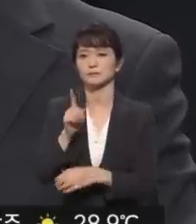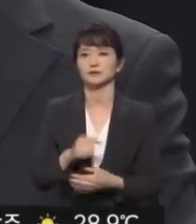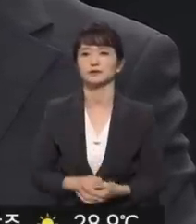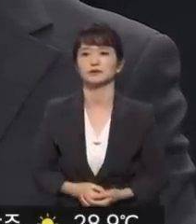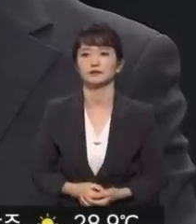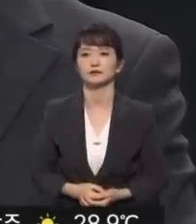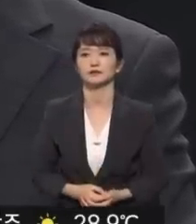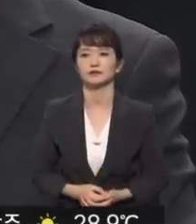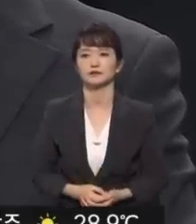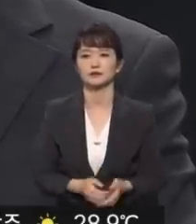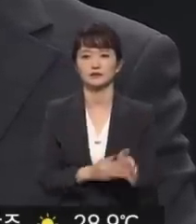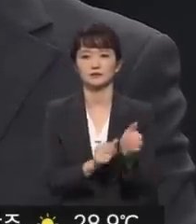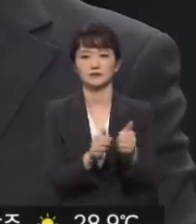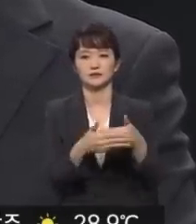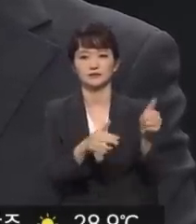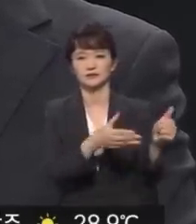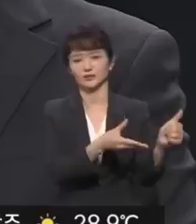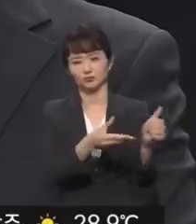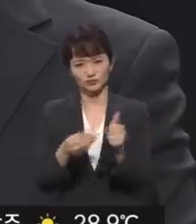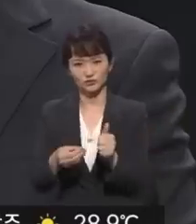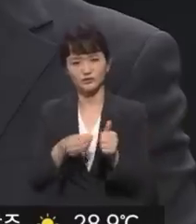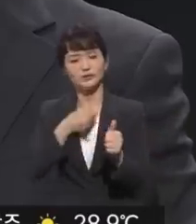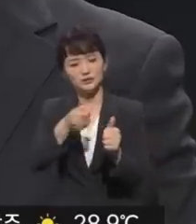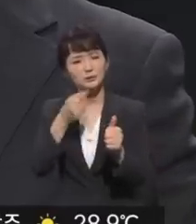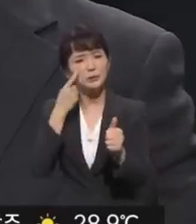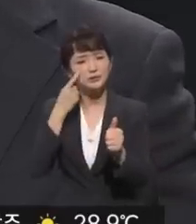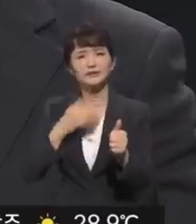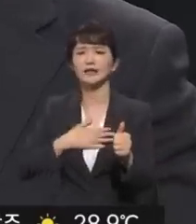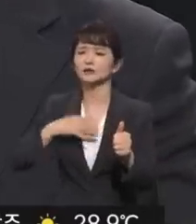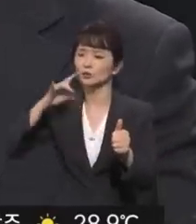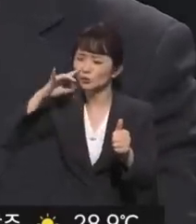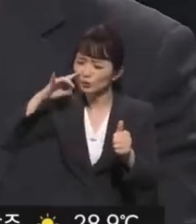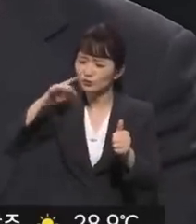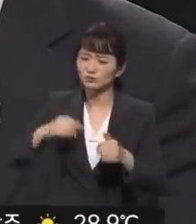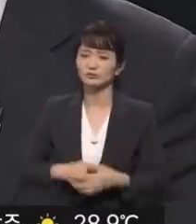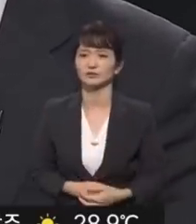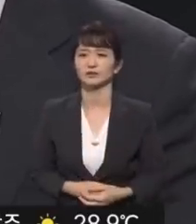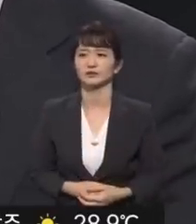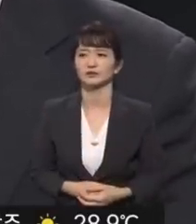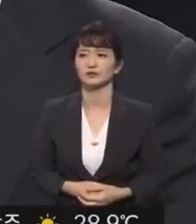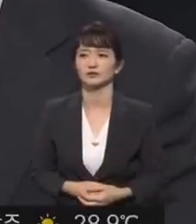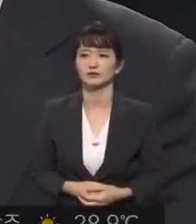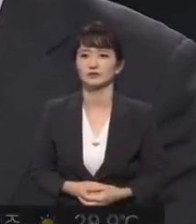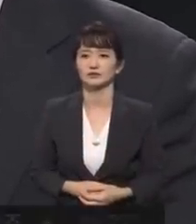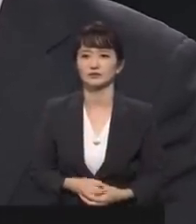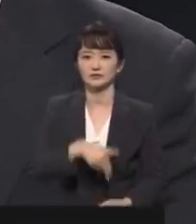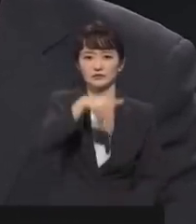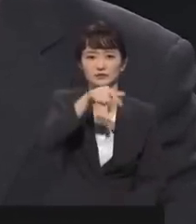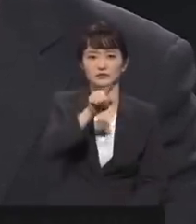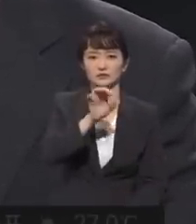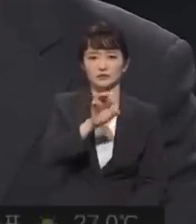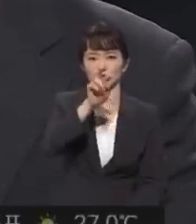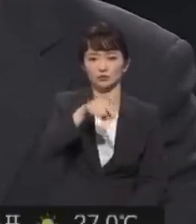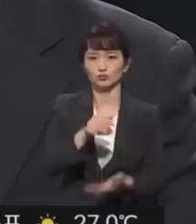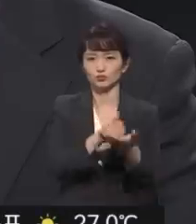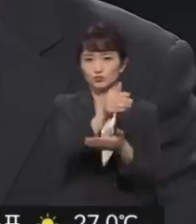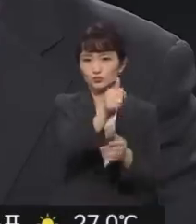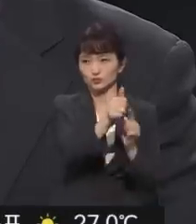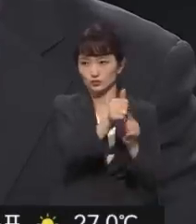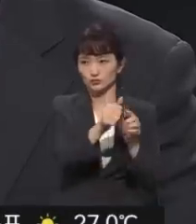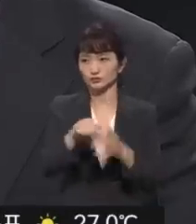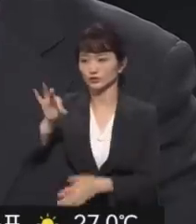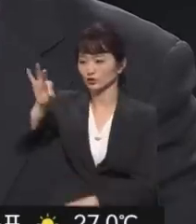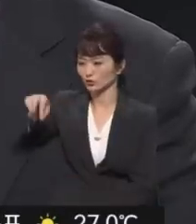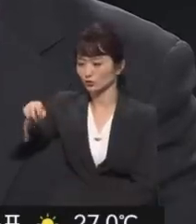인터뷰 함 해보 저도 궁금합니다 이게 그 정 무서우면 상호 비베 위원장이 두 번이나 전화해서 오줌 한번